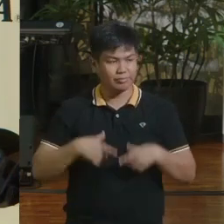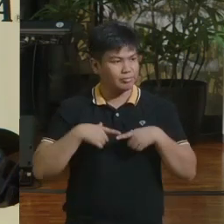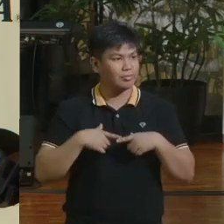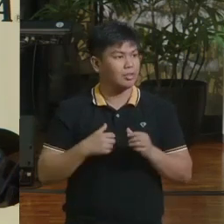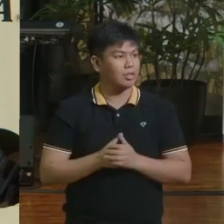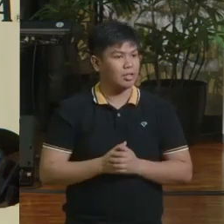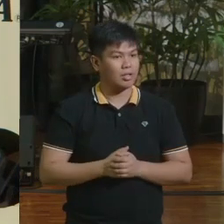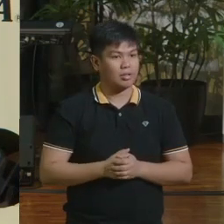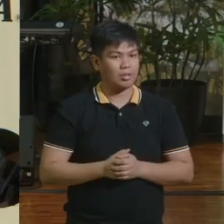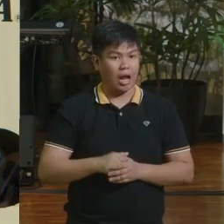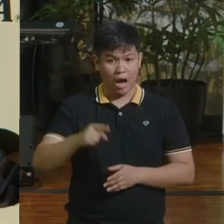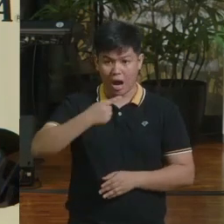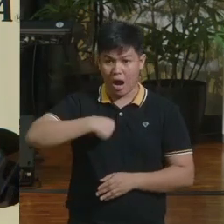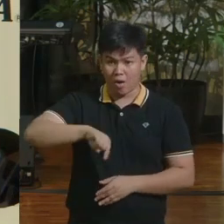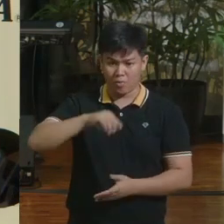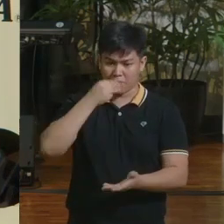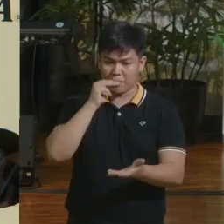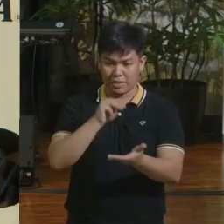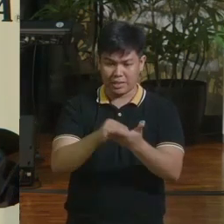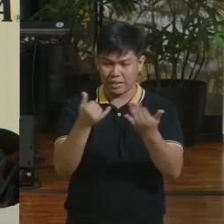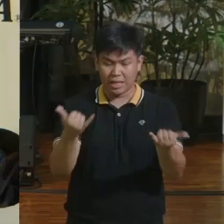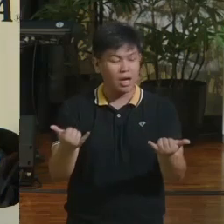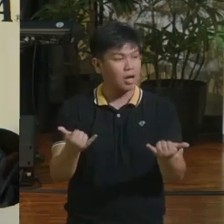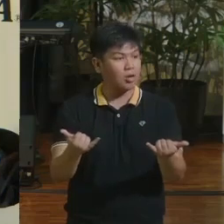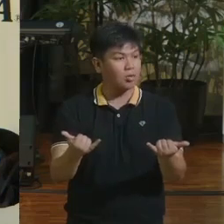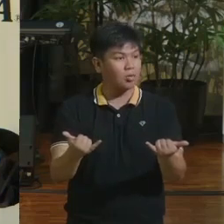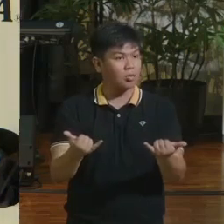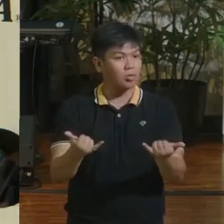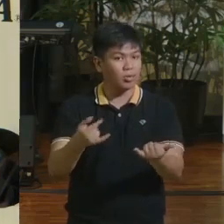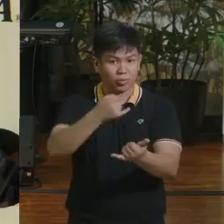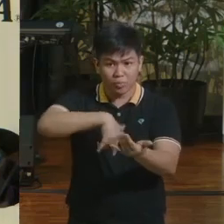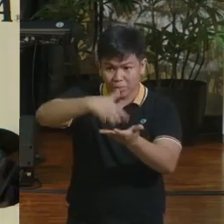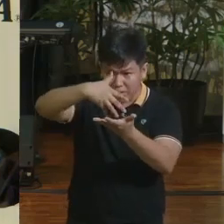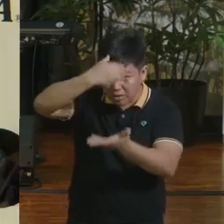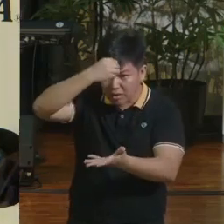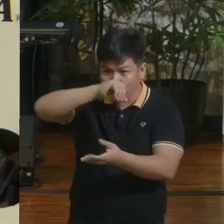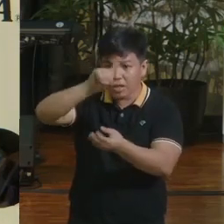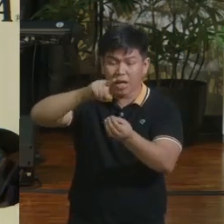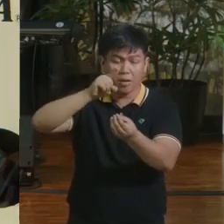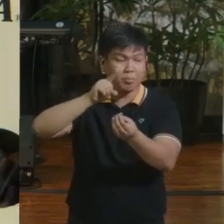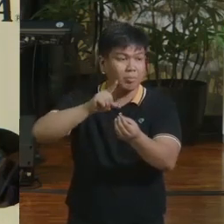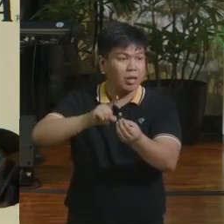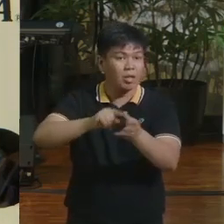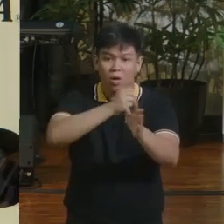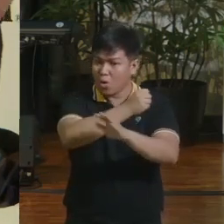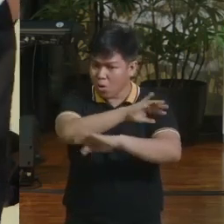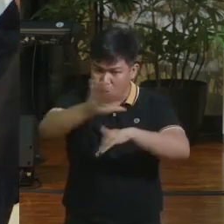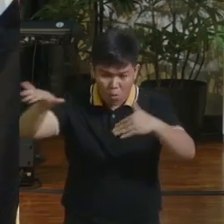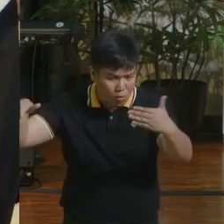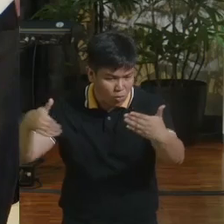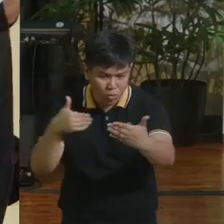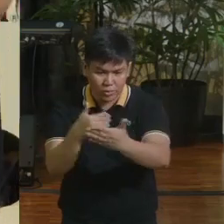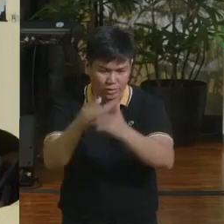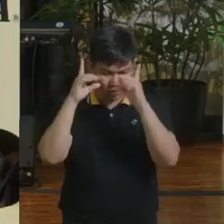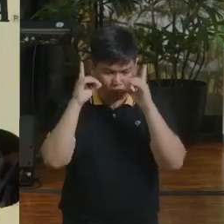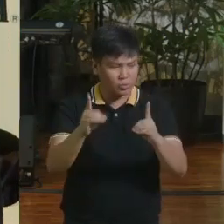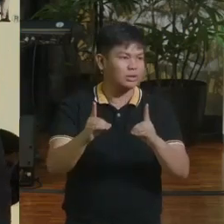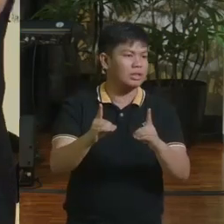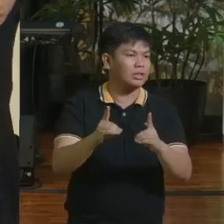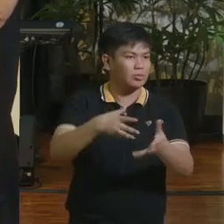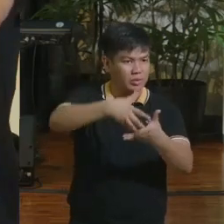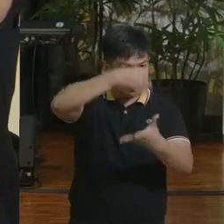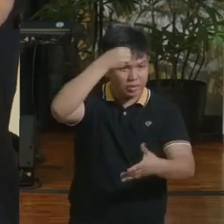punto nitong mensaheng ito. So yung mapapag-aralan nating doktrina sa chapters 3 and 4